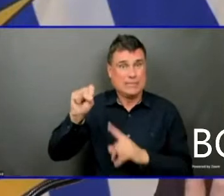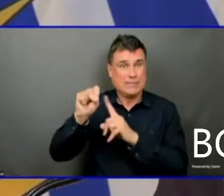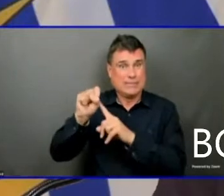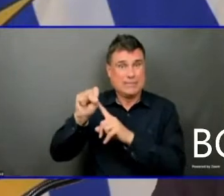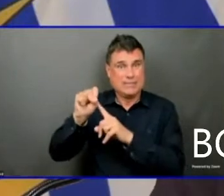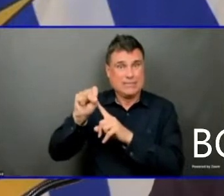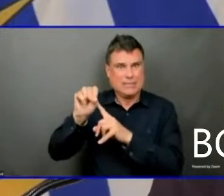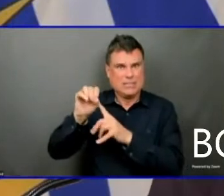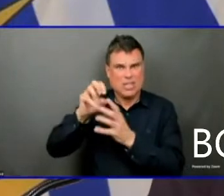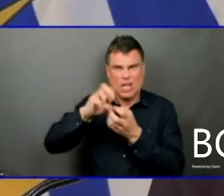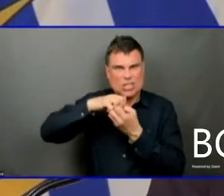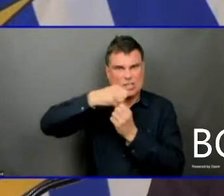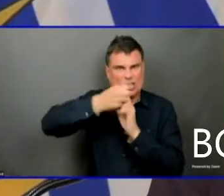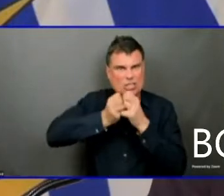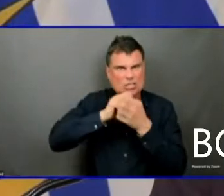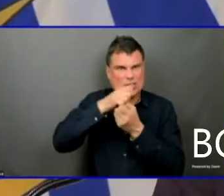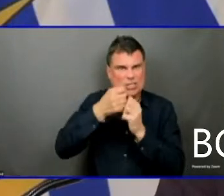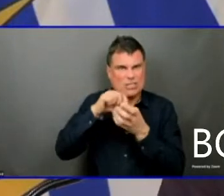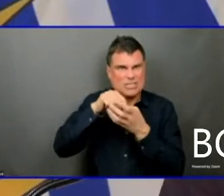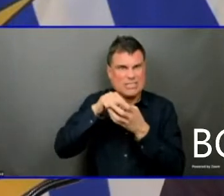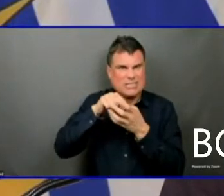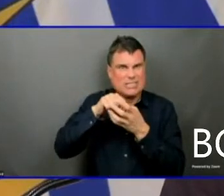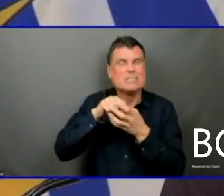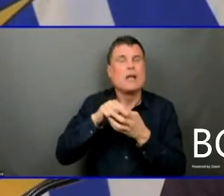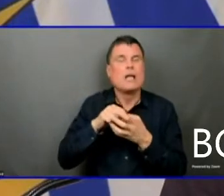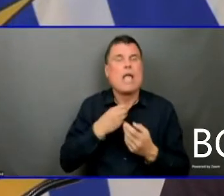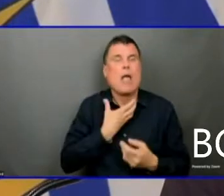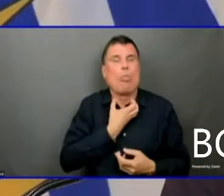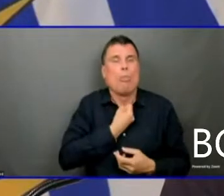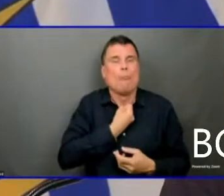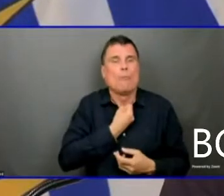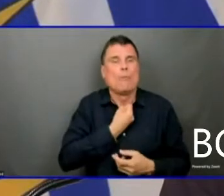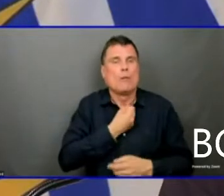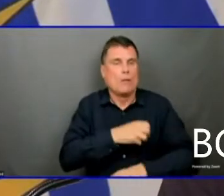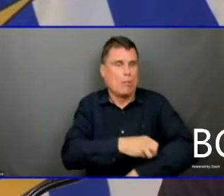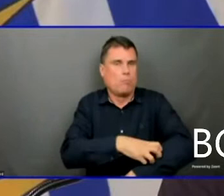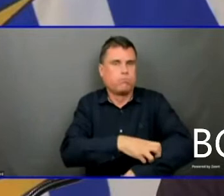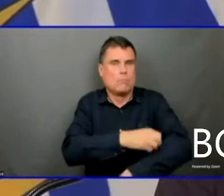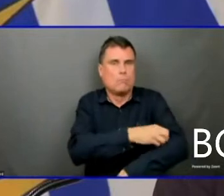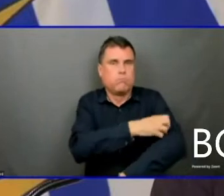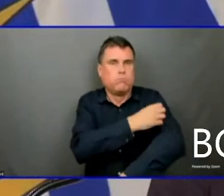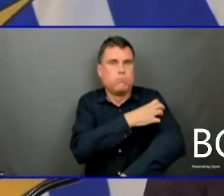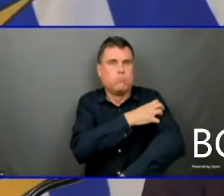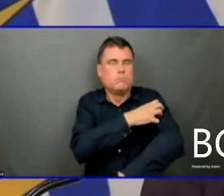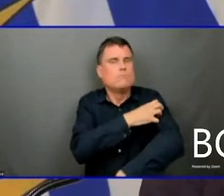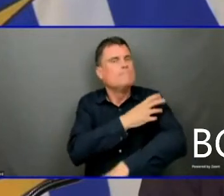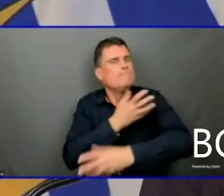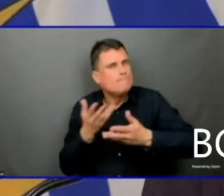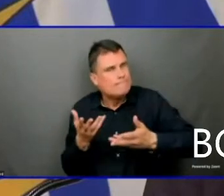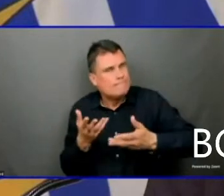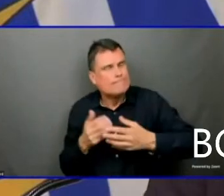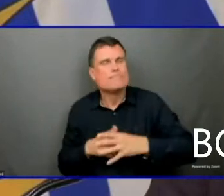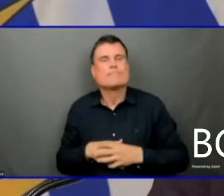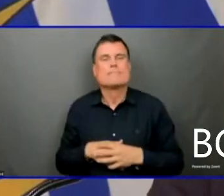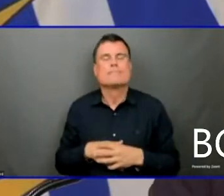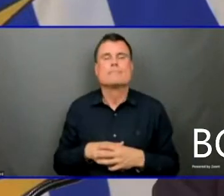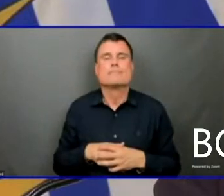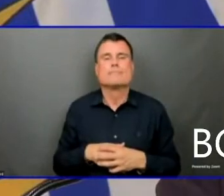所以呢，这样的话呢，就引起血管里边的血栓就会很少。这